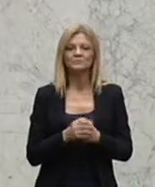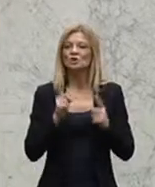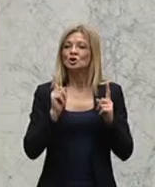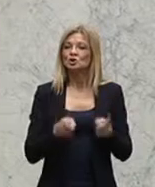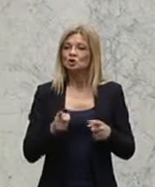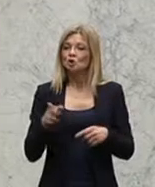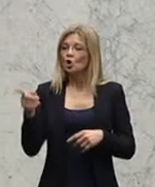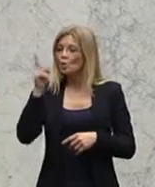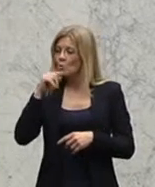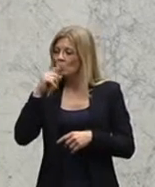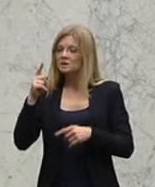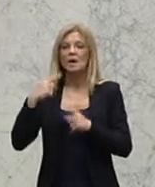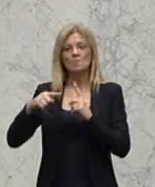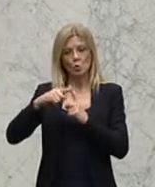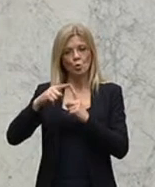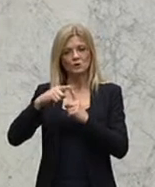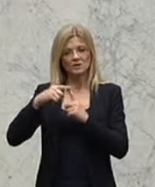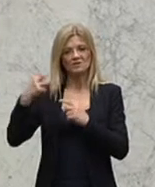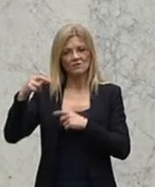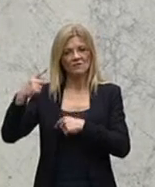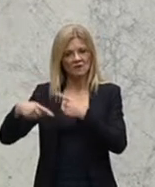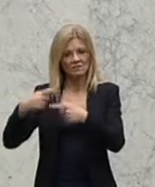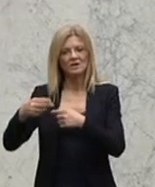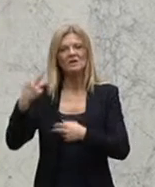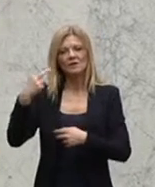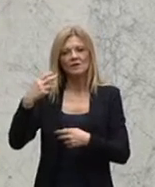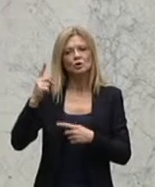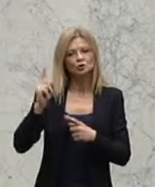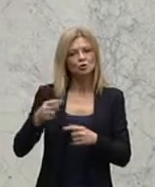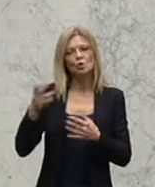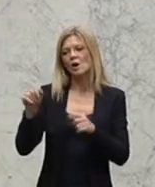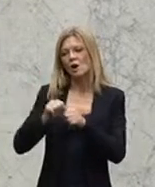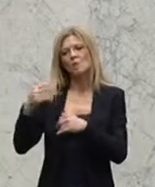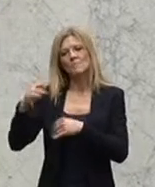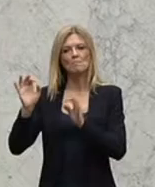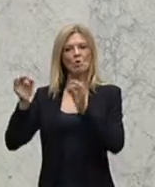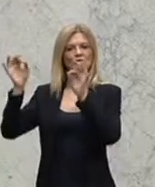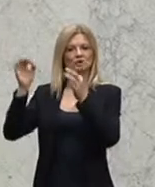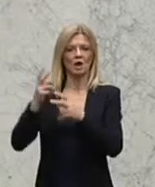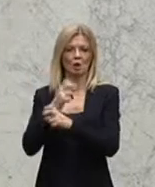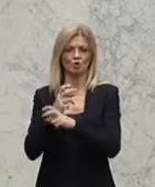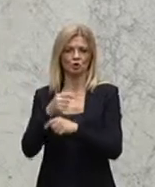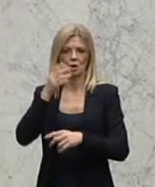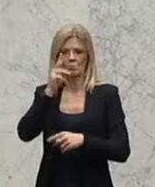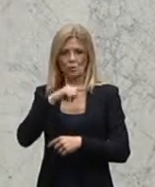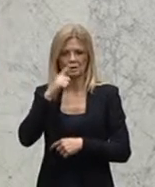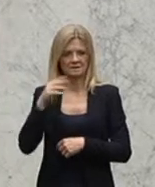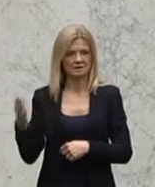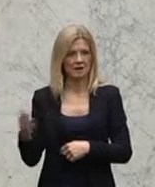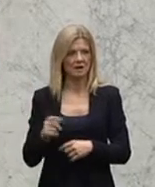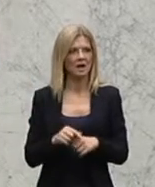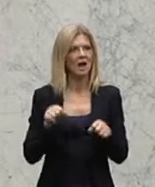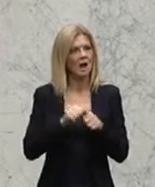der Polizei, um weitere Professionalisierung der österreichischen Polizei. Es geht um das Vertrauen